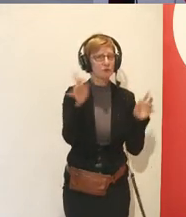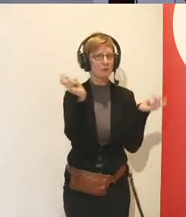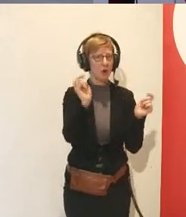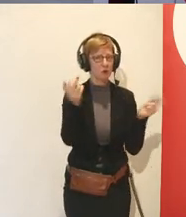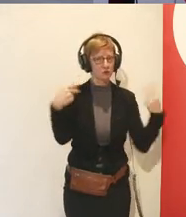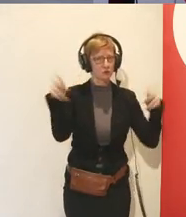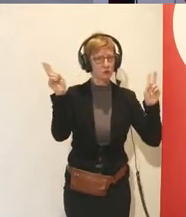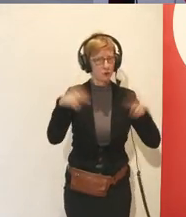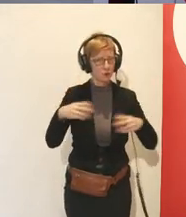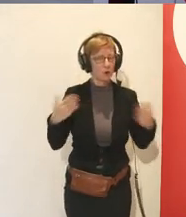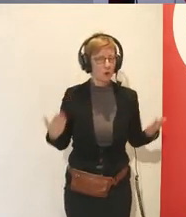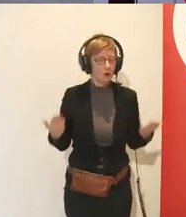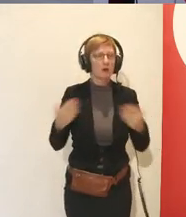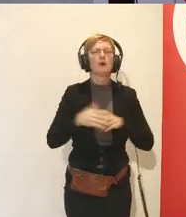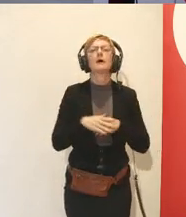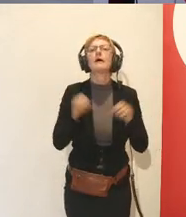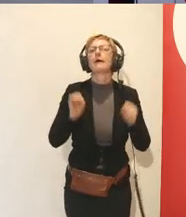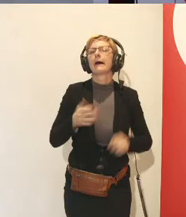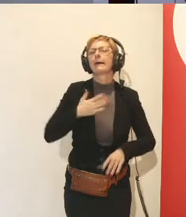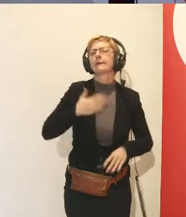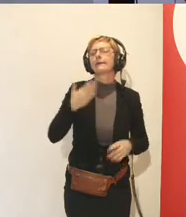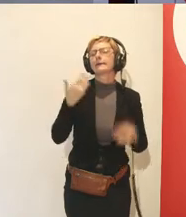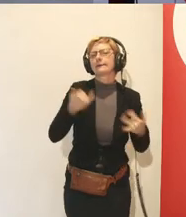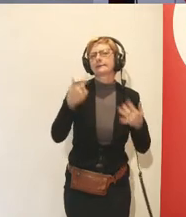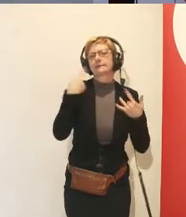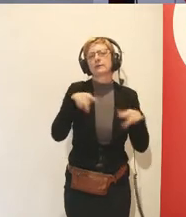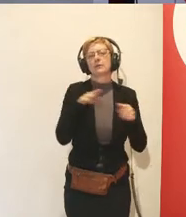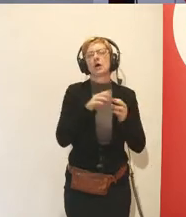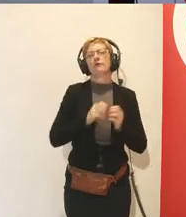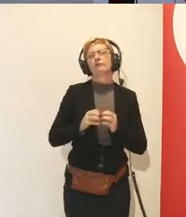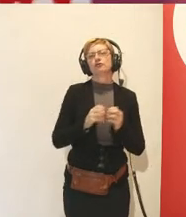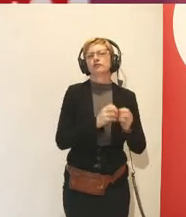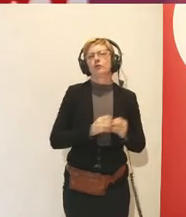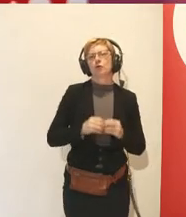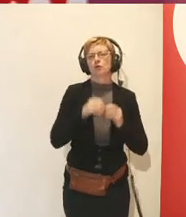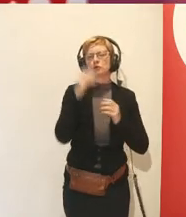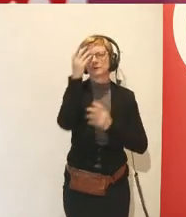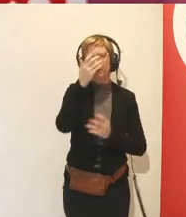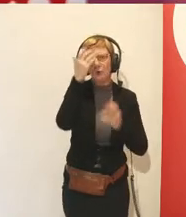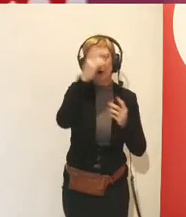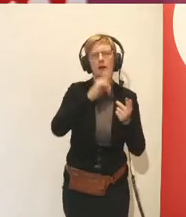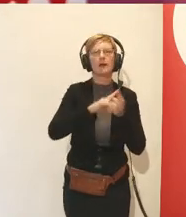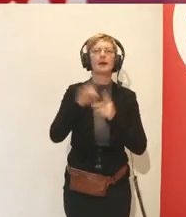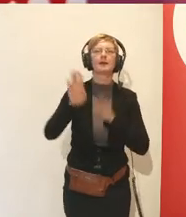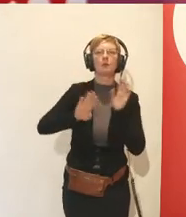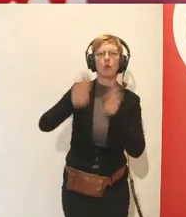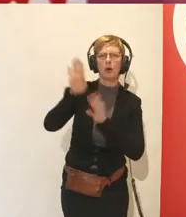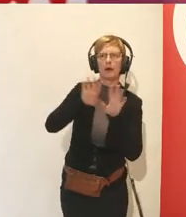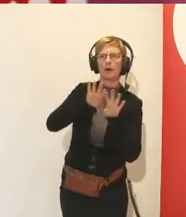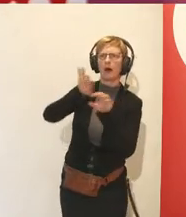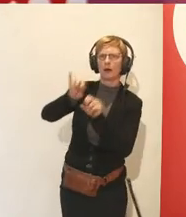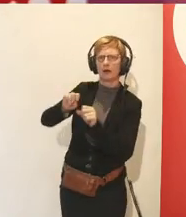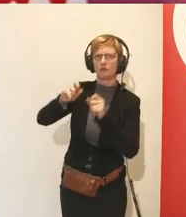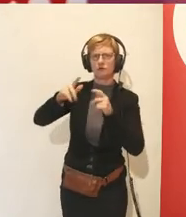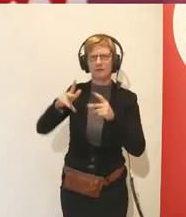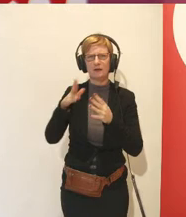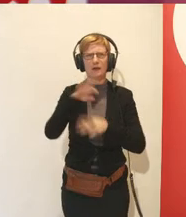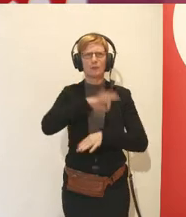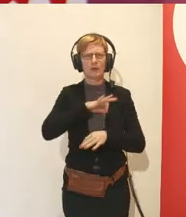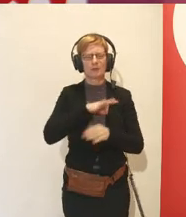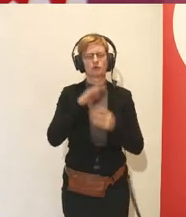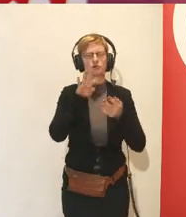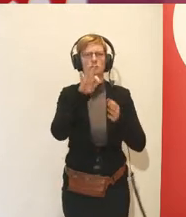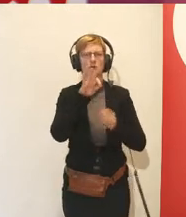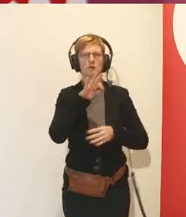der tat jetzt ein bisschen über verschwörungstheorien angriff auf die demokratie und alles das was sich auch für politische parteien dadurch ergibt